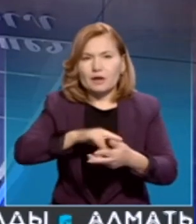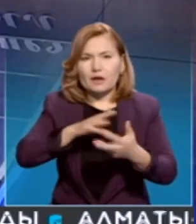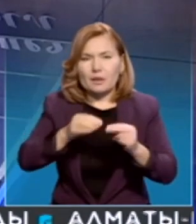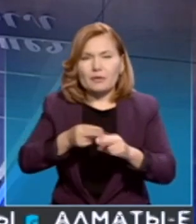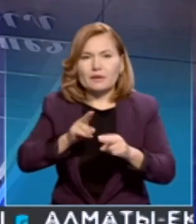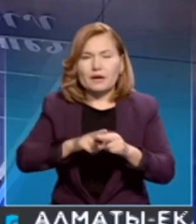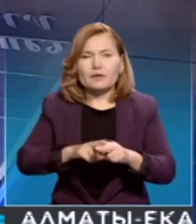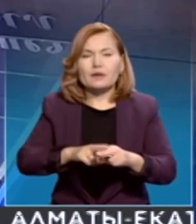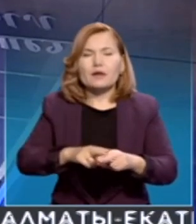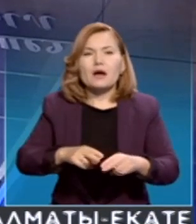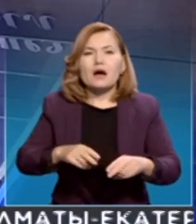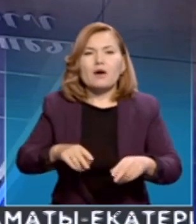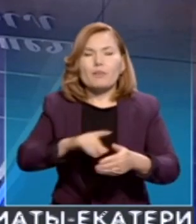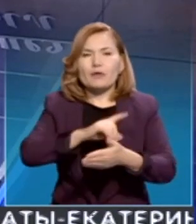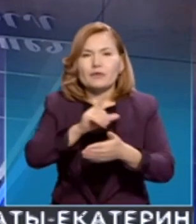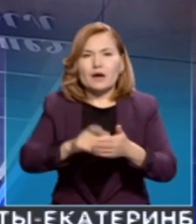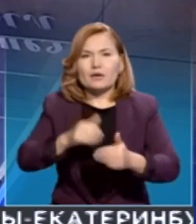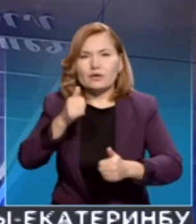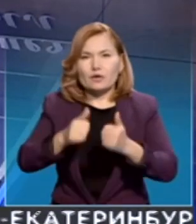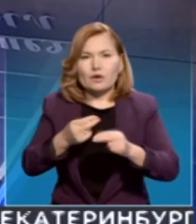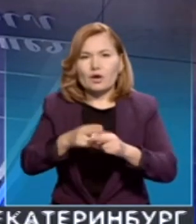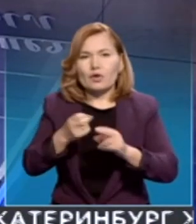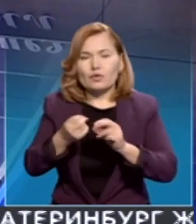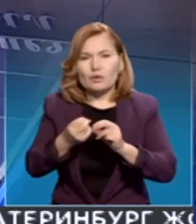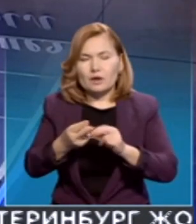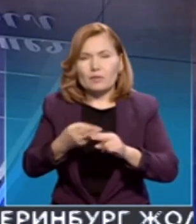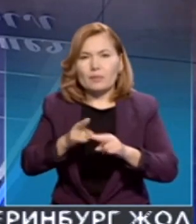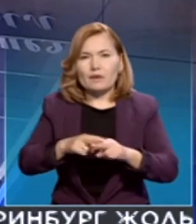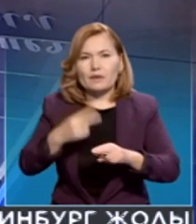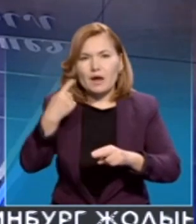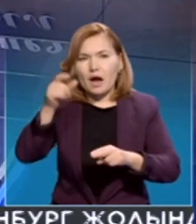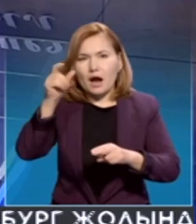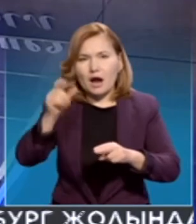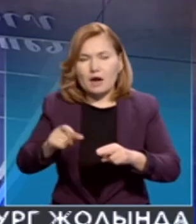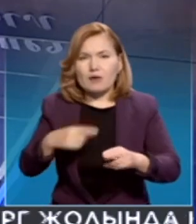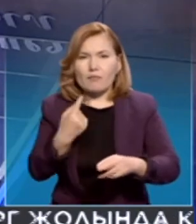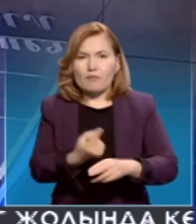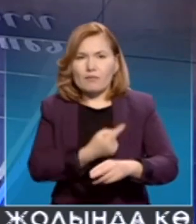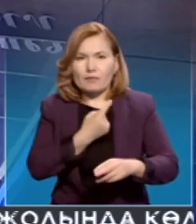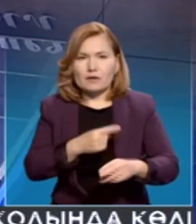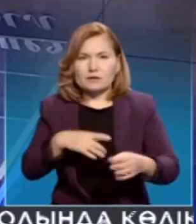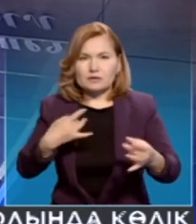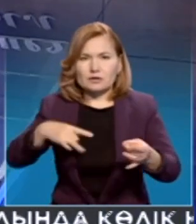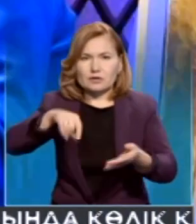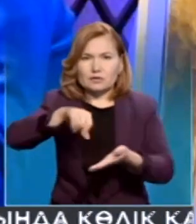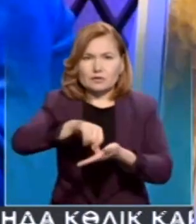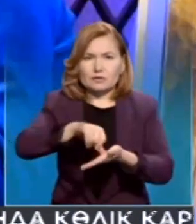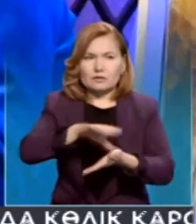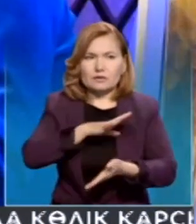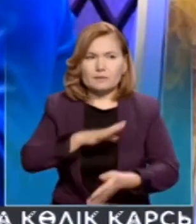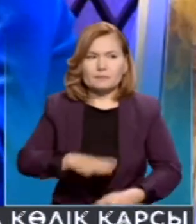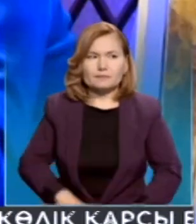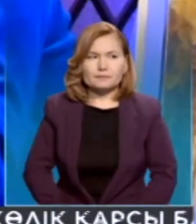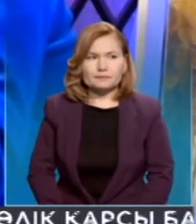кемелі атты тақырыпта ұйымдастырылған жыр додасында 12 дүлдүл ақын сынға түсті.